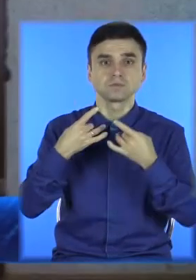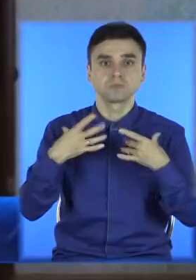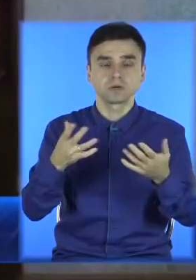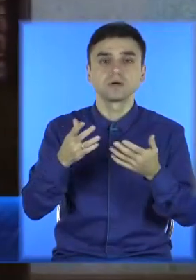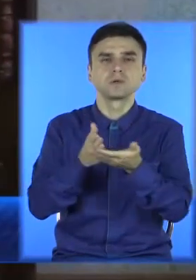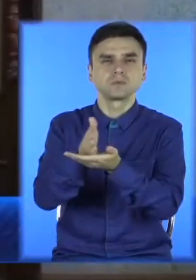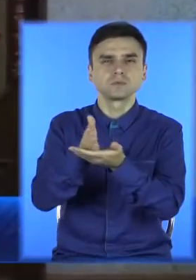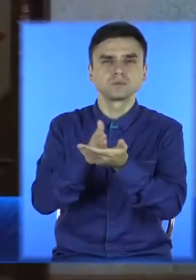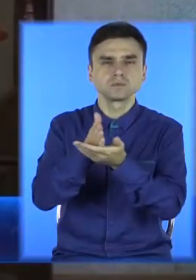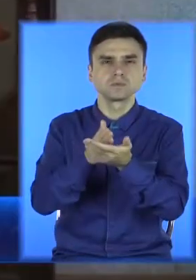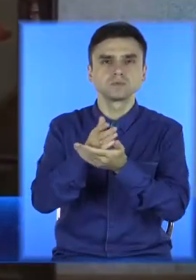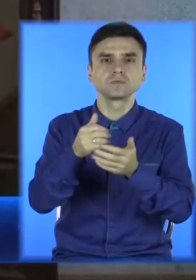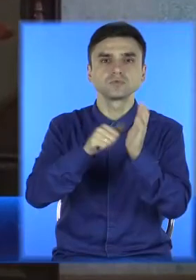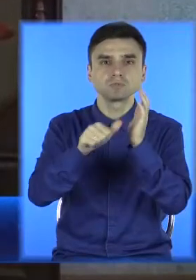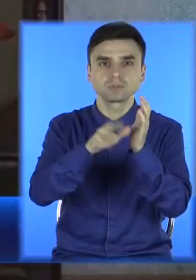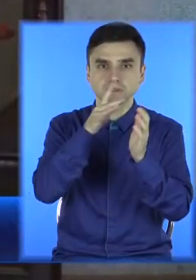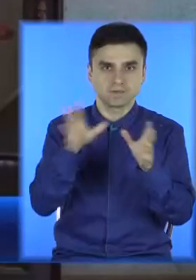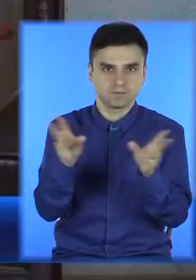шлюбу.